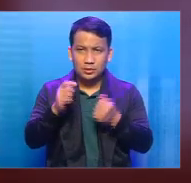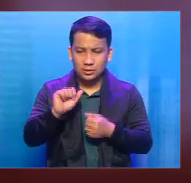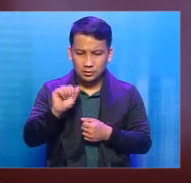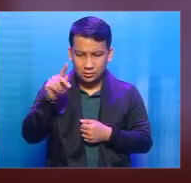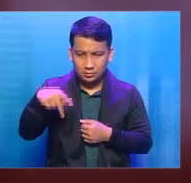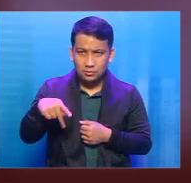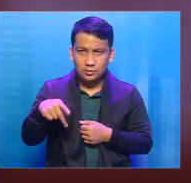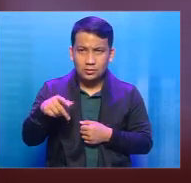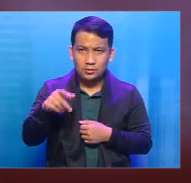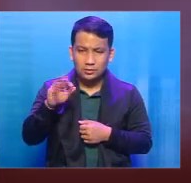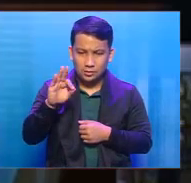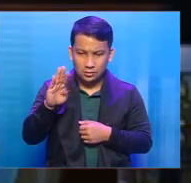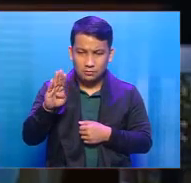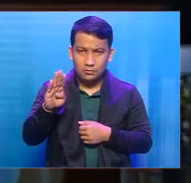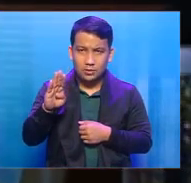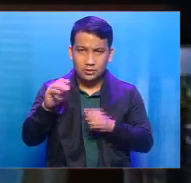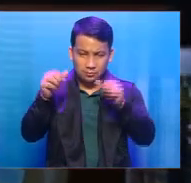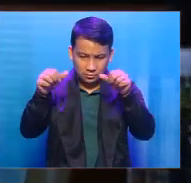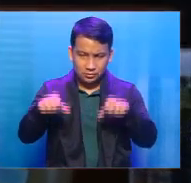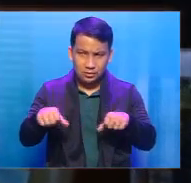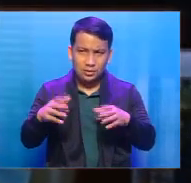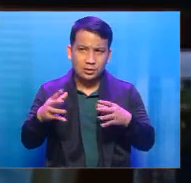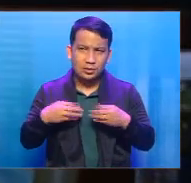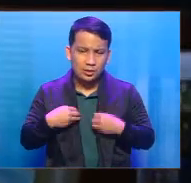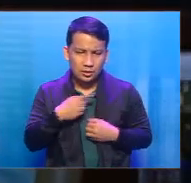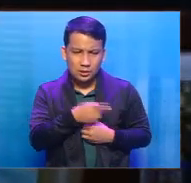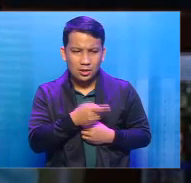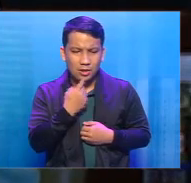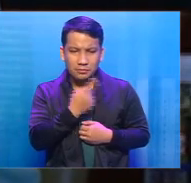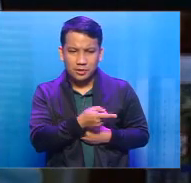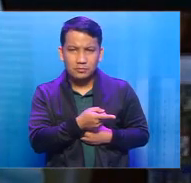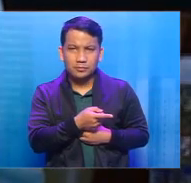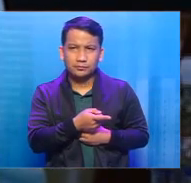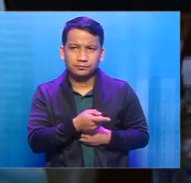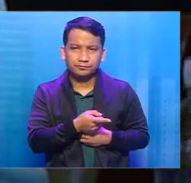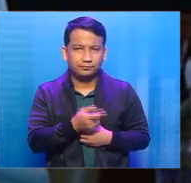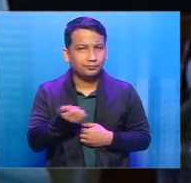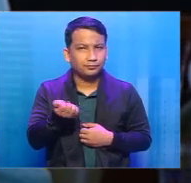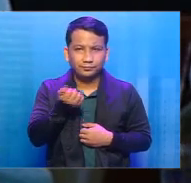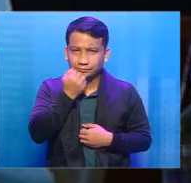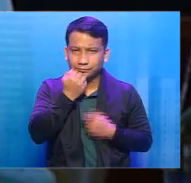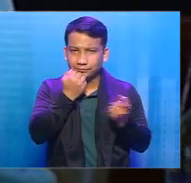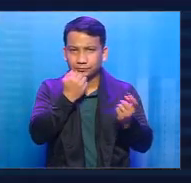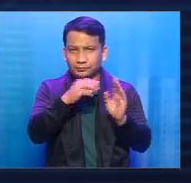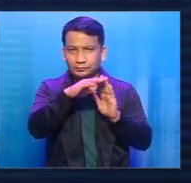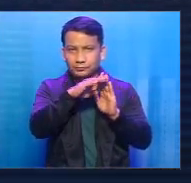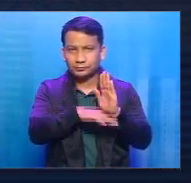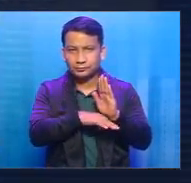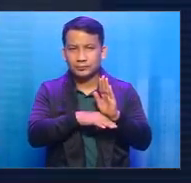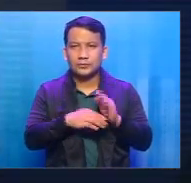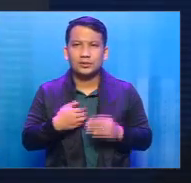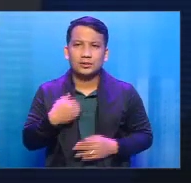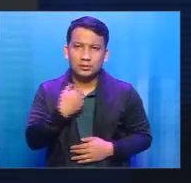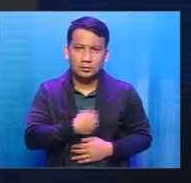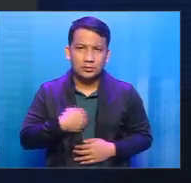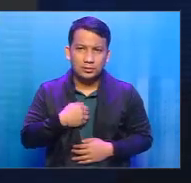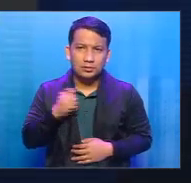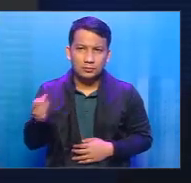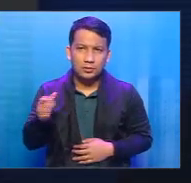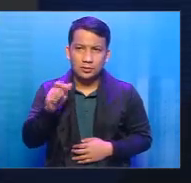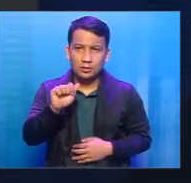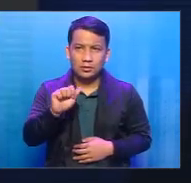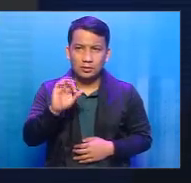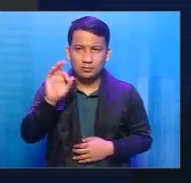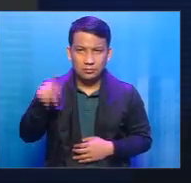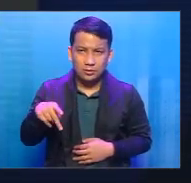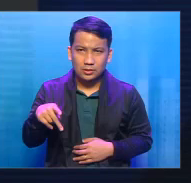ang Facebook post na ito. Inamin ni Defense Secretary Delfin Lorenzana na mali ang listahan. Humingi na ng tawad ang AFP